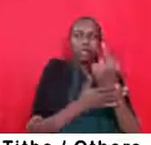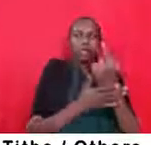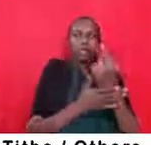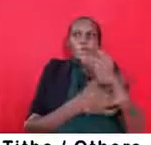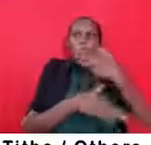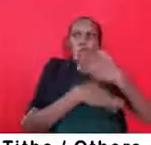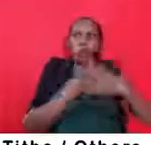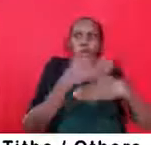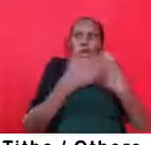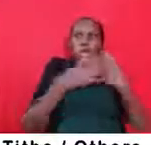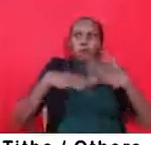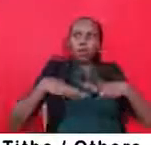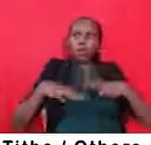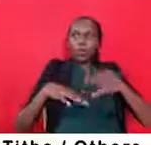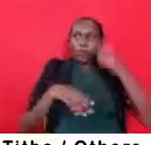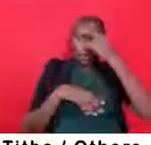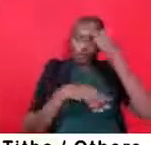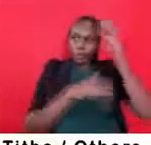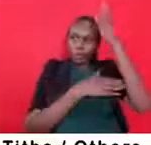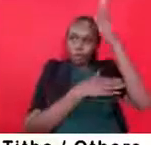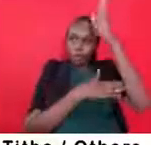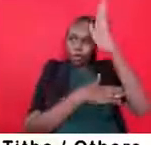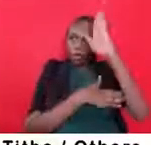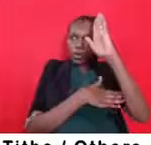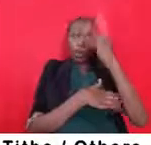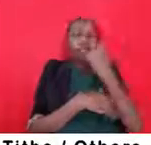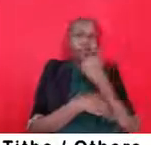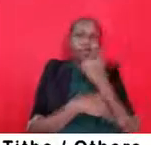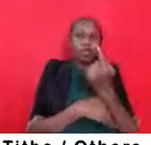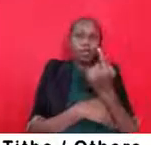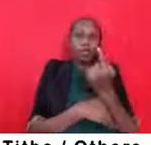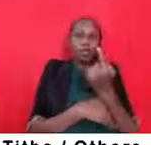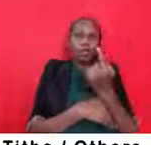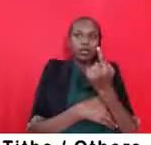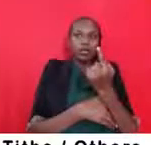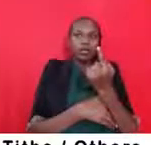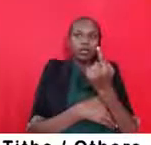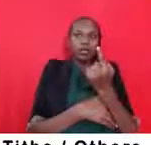ole wangu kwa maana niliposema.